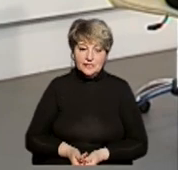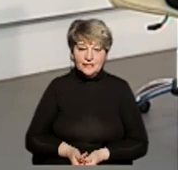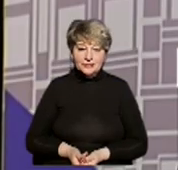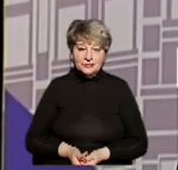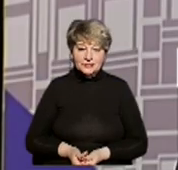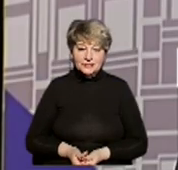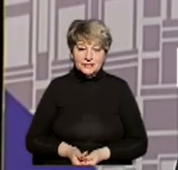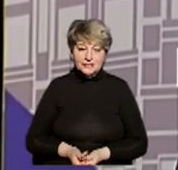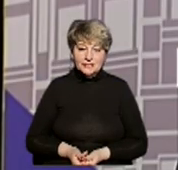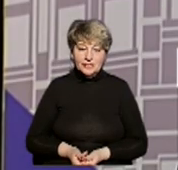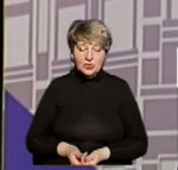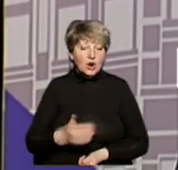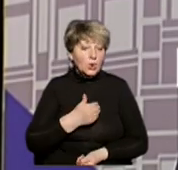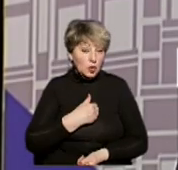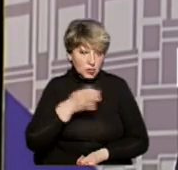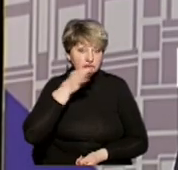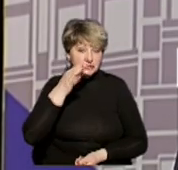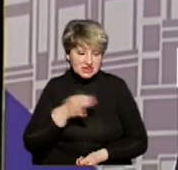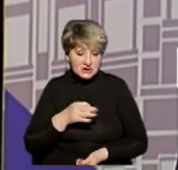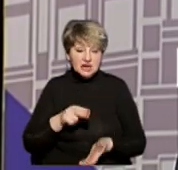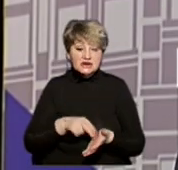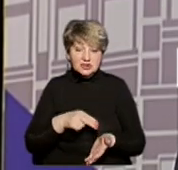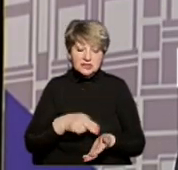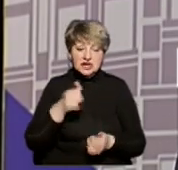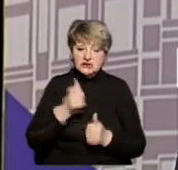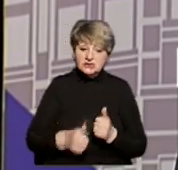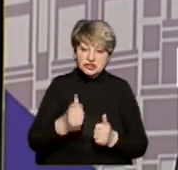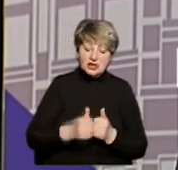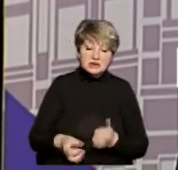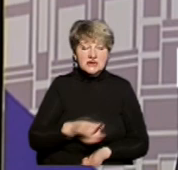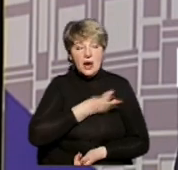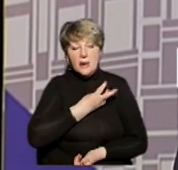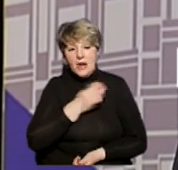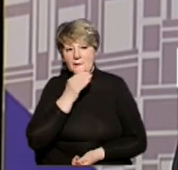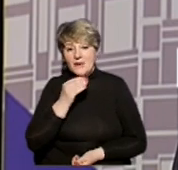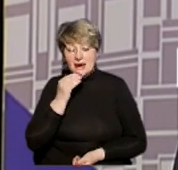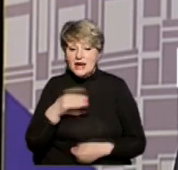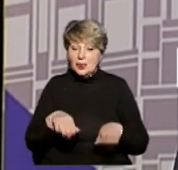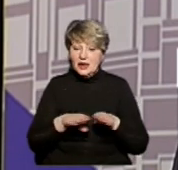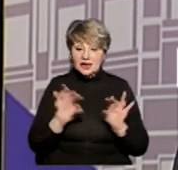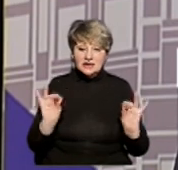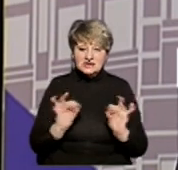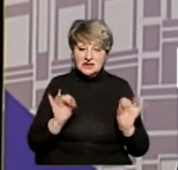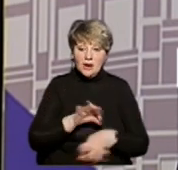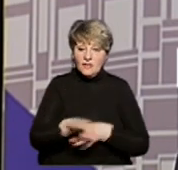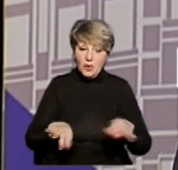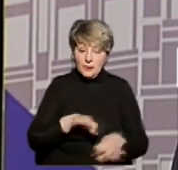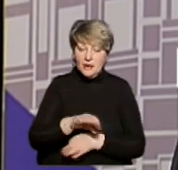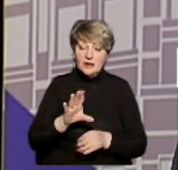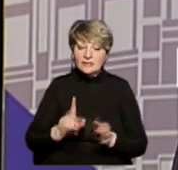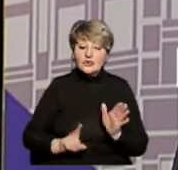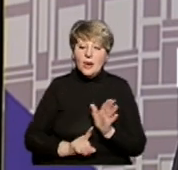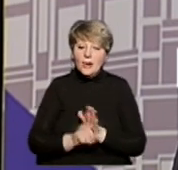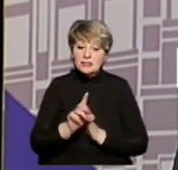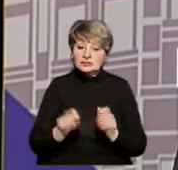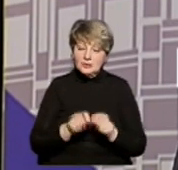Бачите, хочу сказати, що Черкащина дуже часто виступає ініціатором дуже багатьох таких цікавих проєктів і започаткувань.